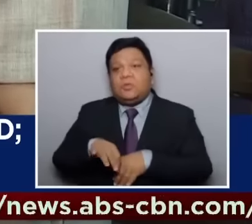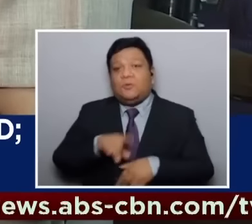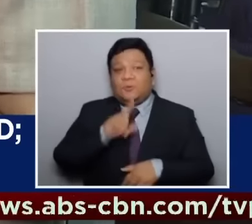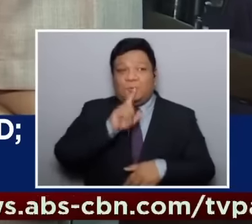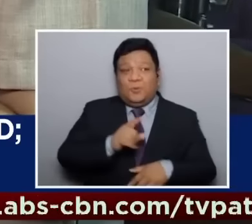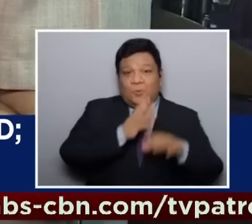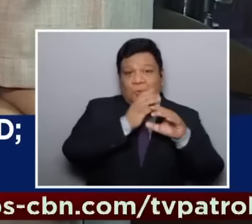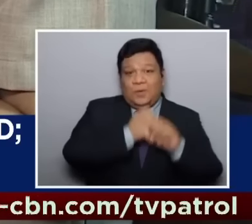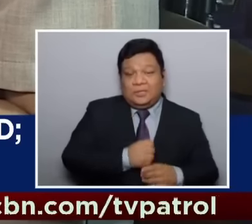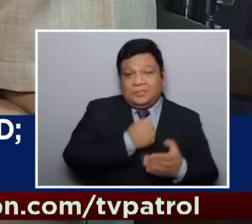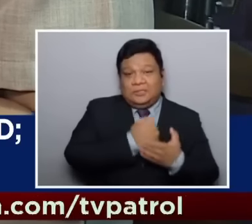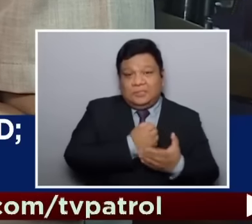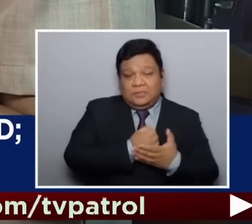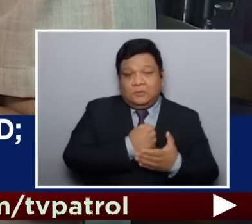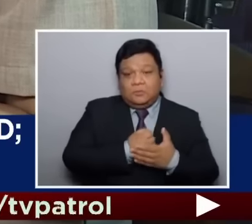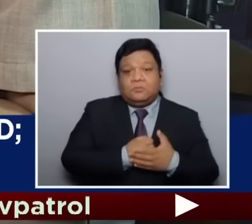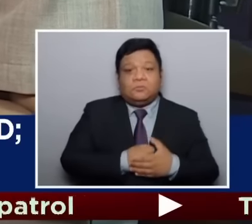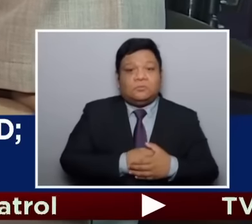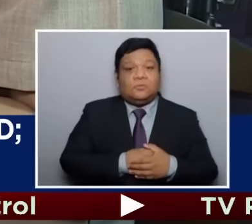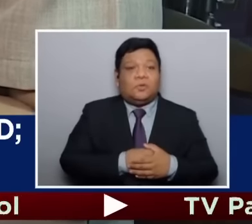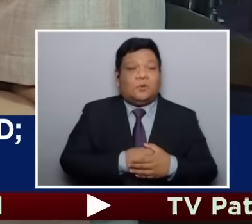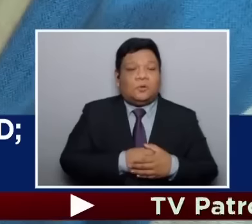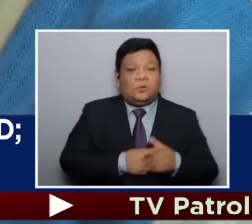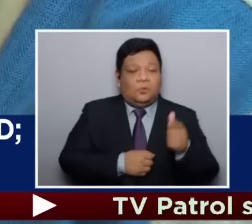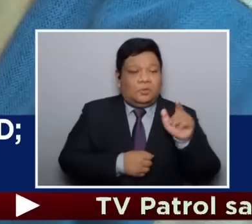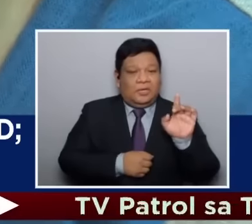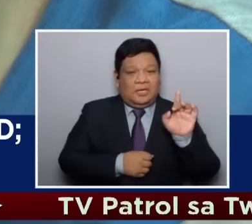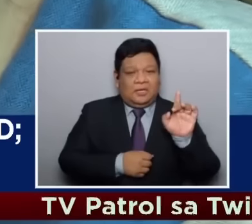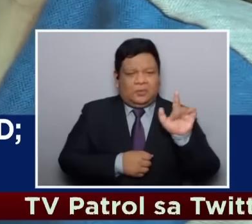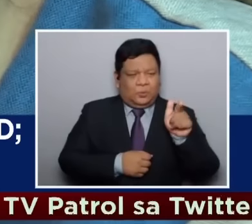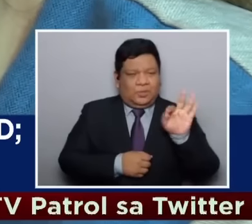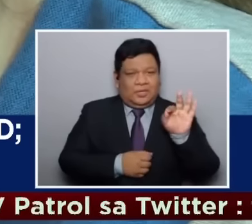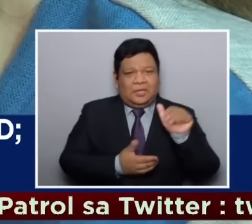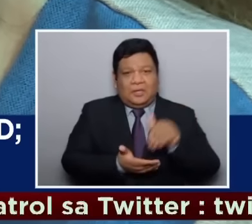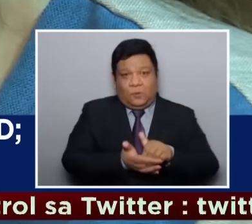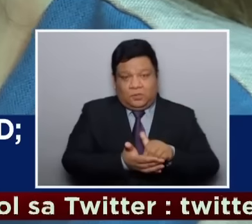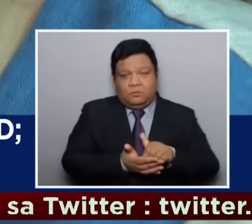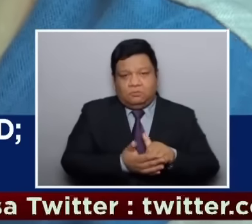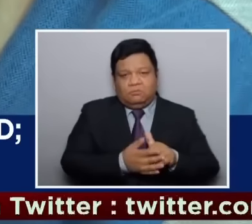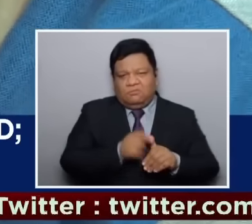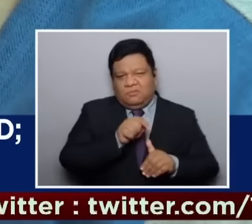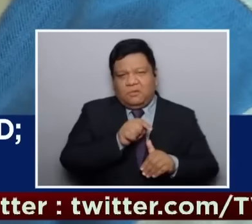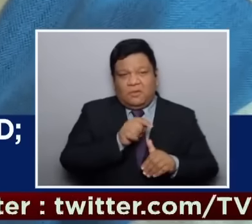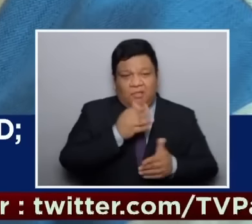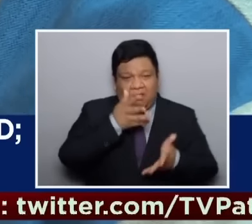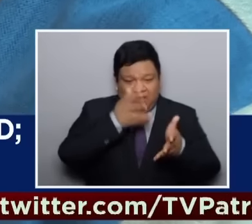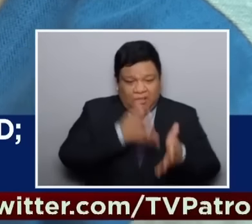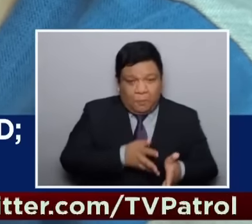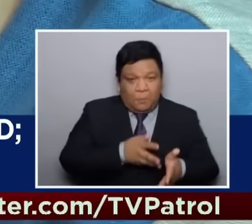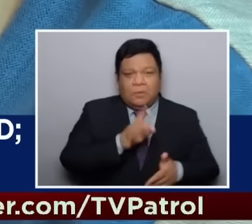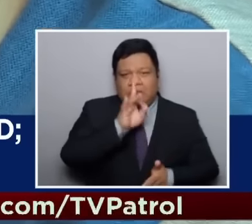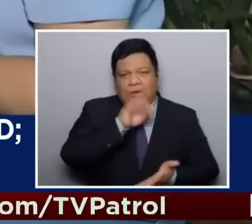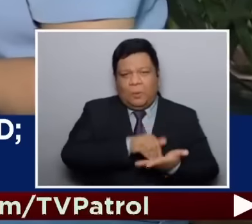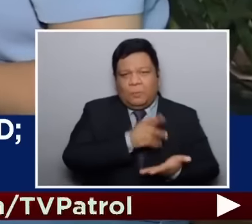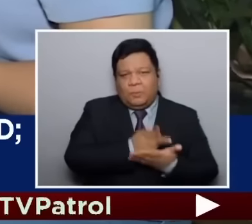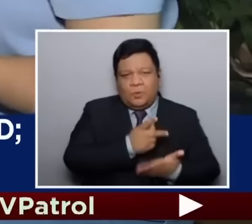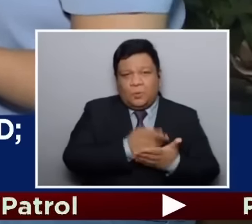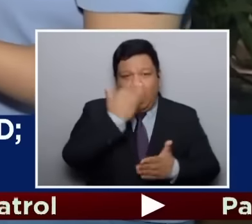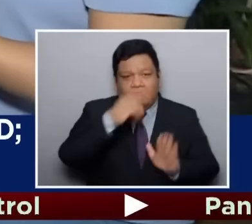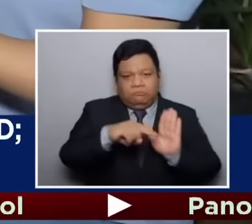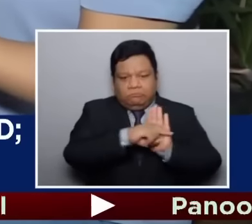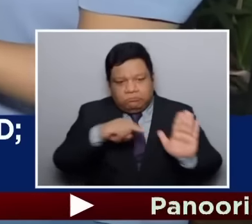na 29,000 pesos bilang teacher 2. Ito na lang ang naiuwi niya dahil sa kaltas at loans.